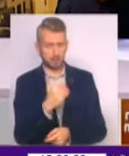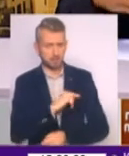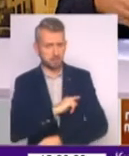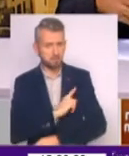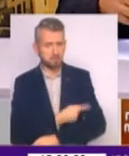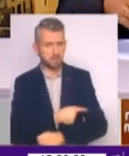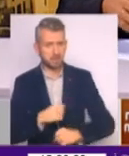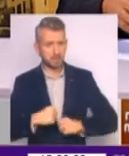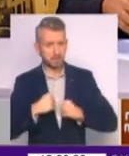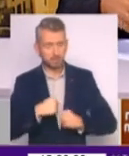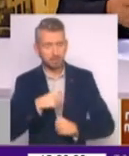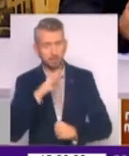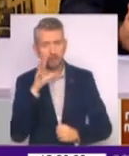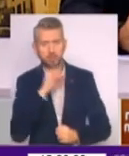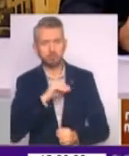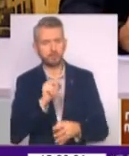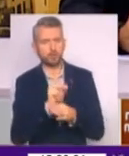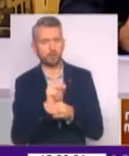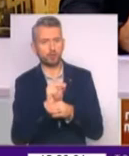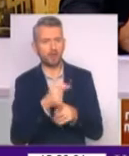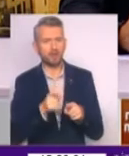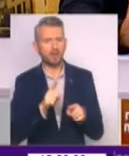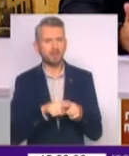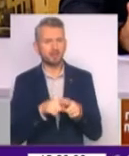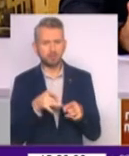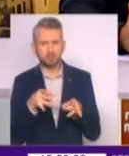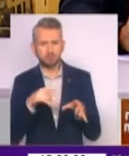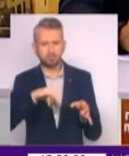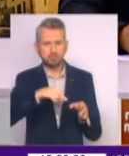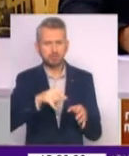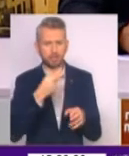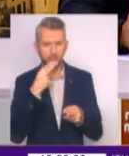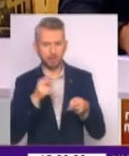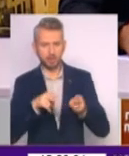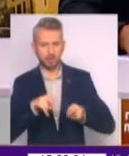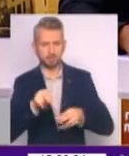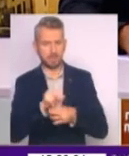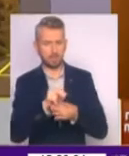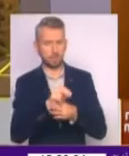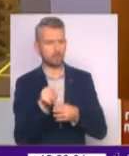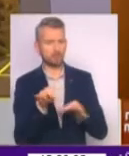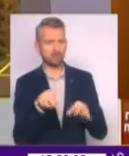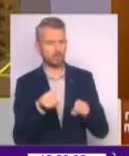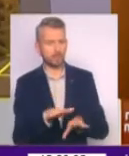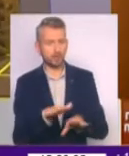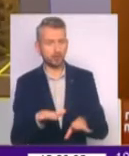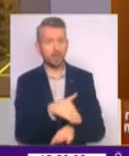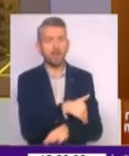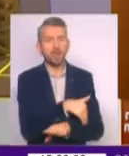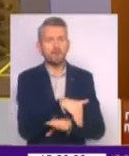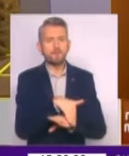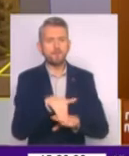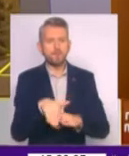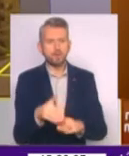вдалося відремонтувати, але це так званий ямковий ремонт, який нічого не вирішує. Вулиця стає